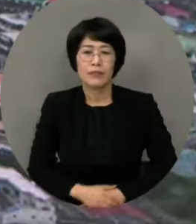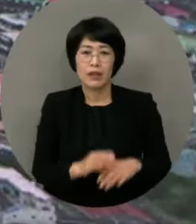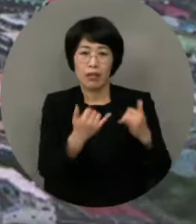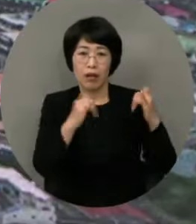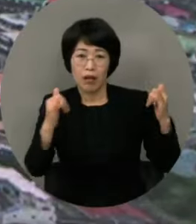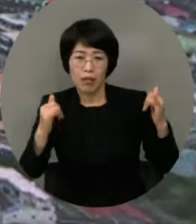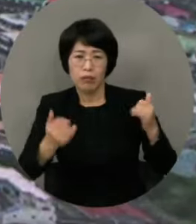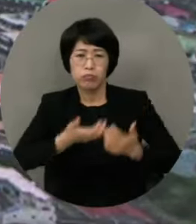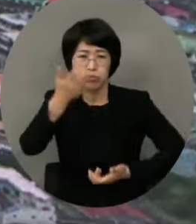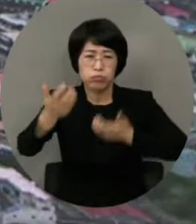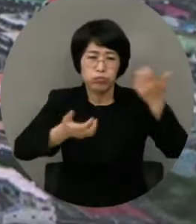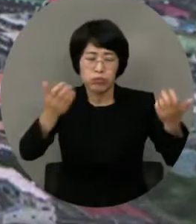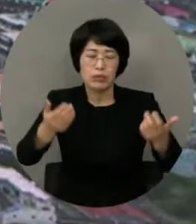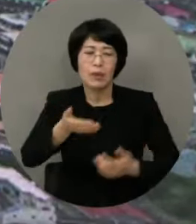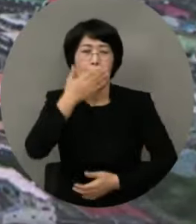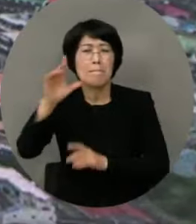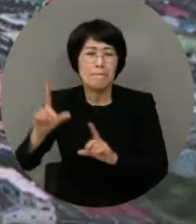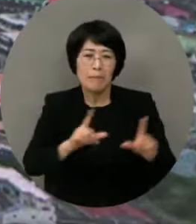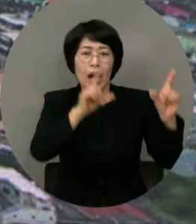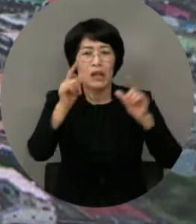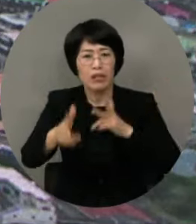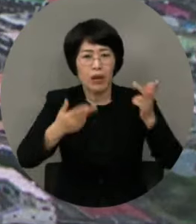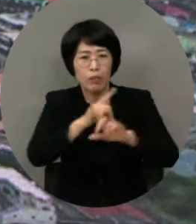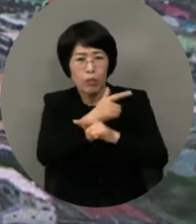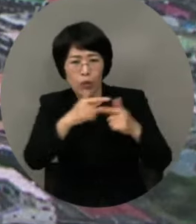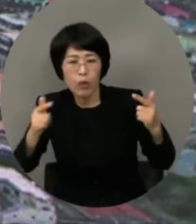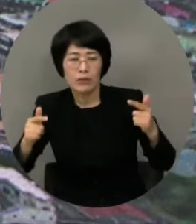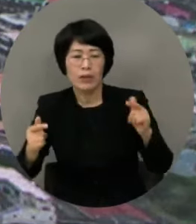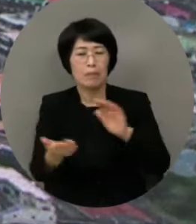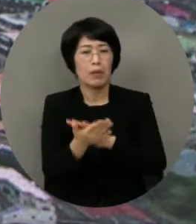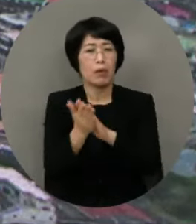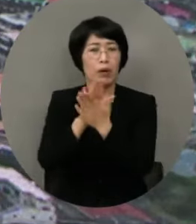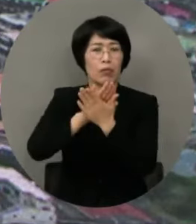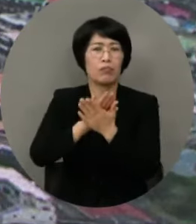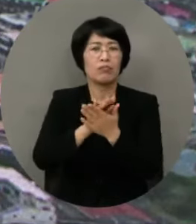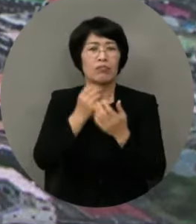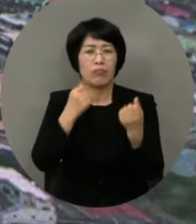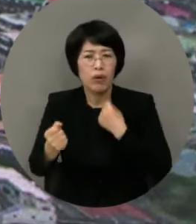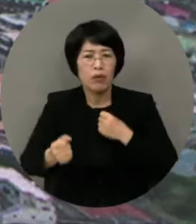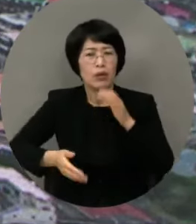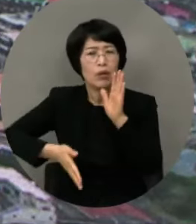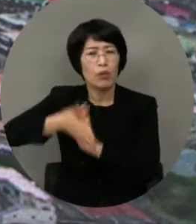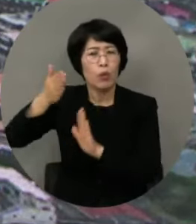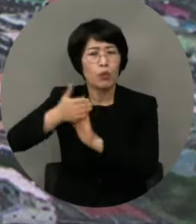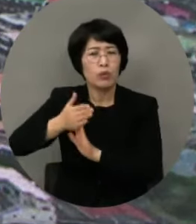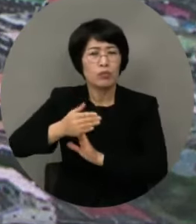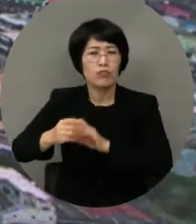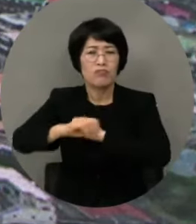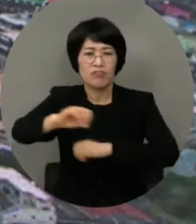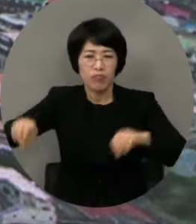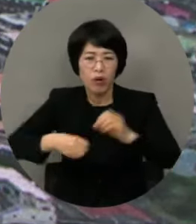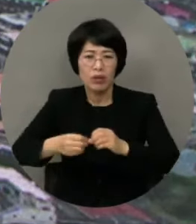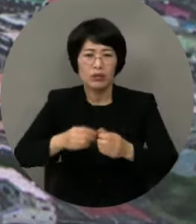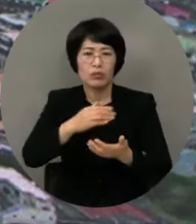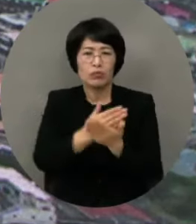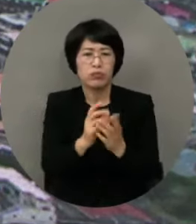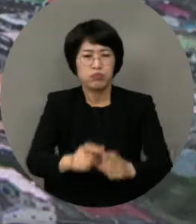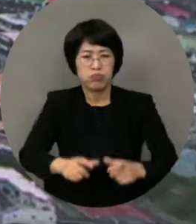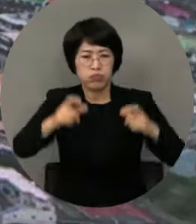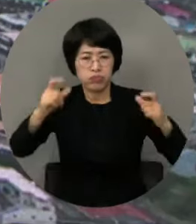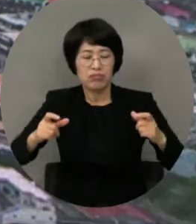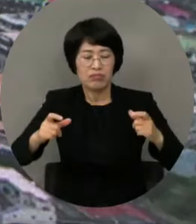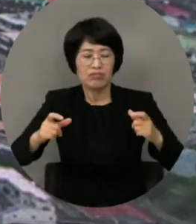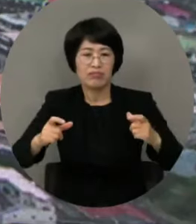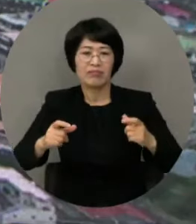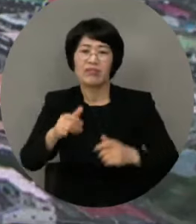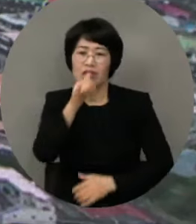사람이 떠나고 먹고 사는 산업 구조 등 모든 것이 바뀌는데도 도시는 확장 위주의 개발이 계속되어 왔습니다.